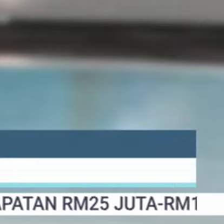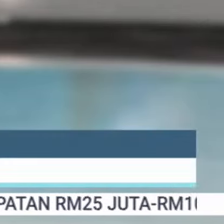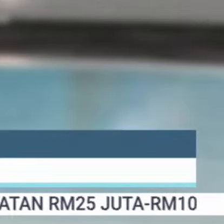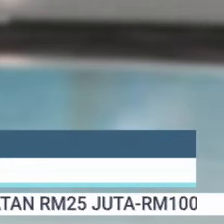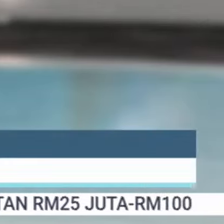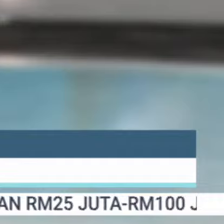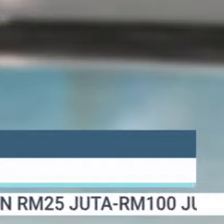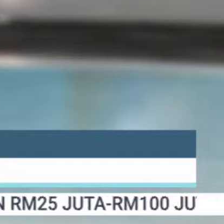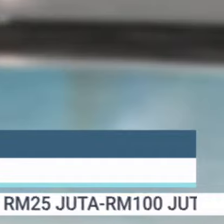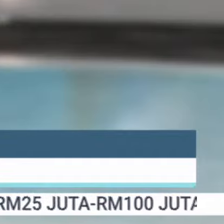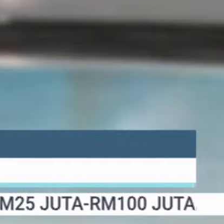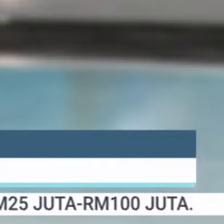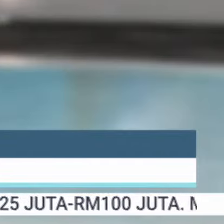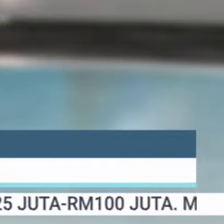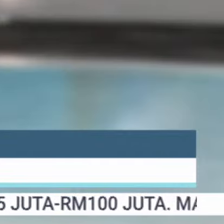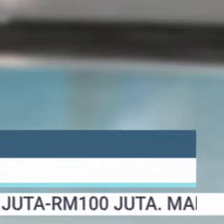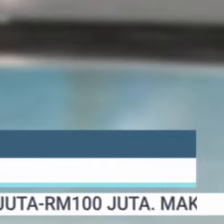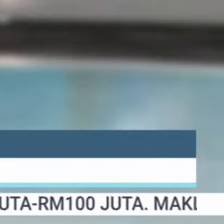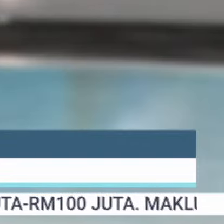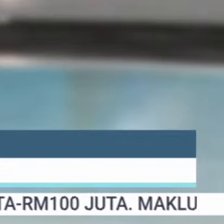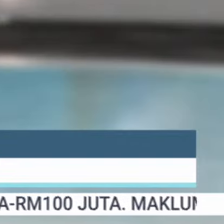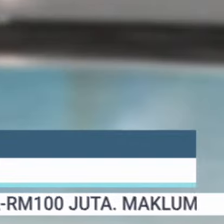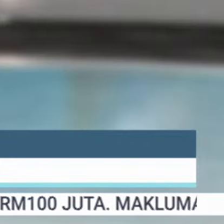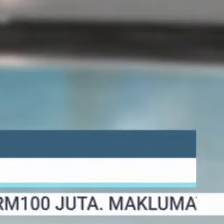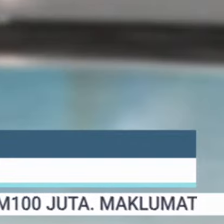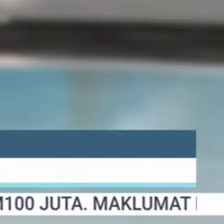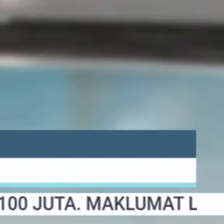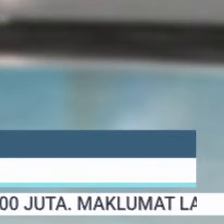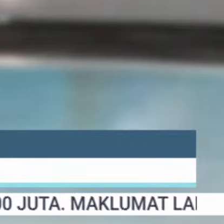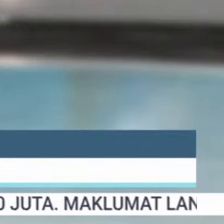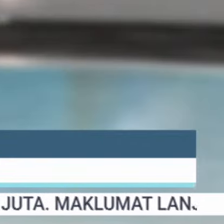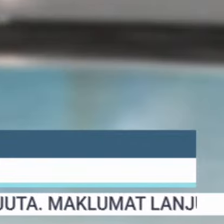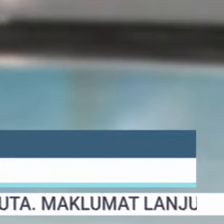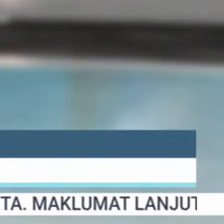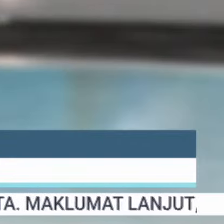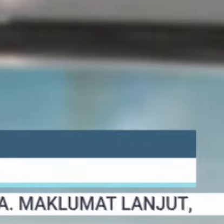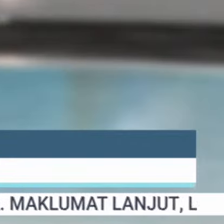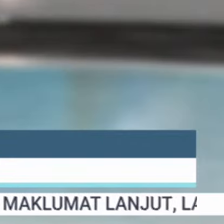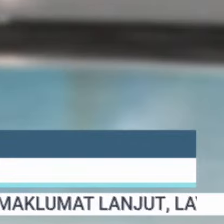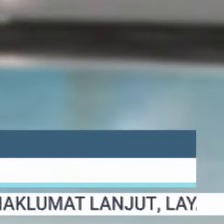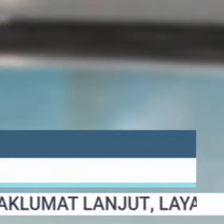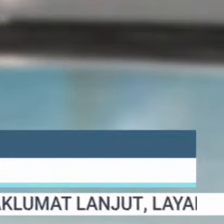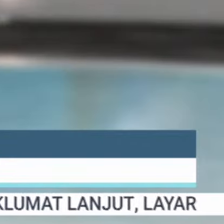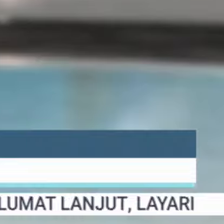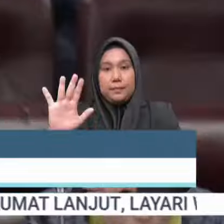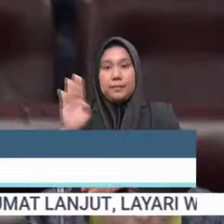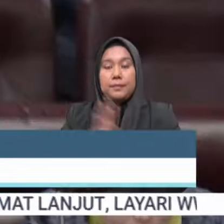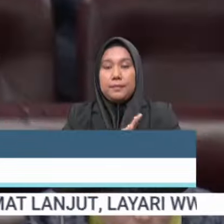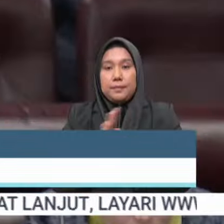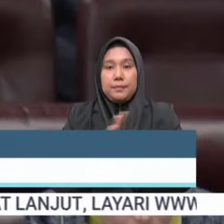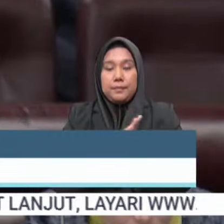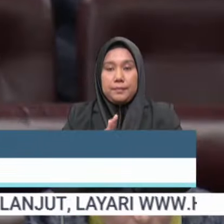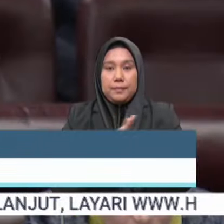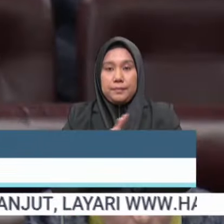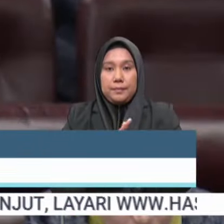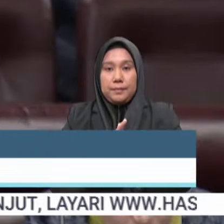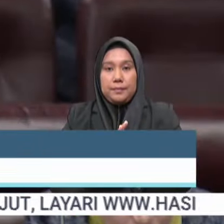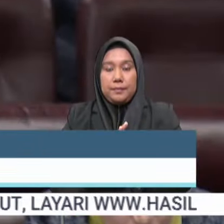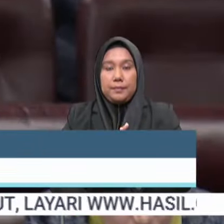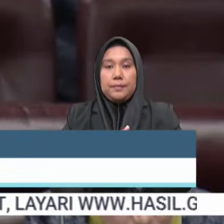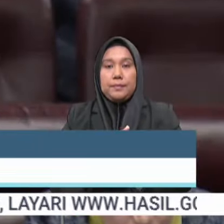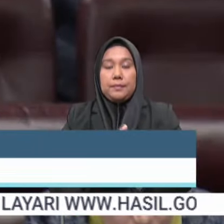mengadakan lebih banyak forum khususnya berkaitan ekonomi menjelang kepengerusian ASEAN tahun hadapan.